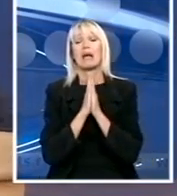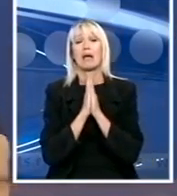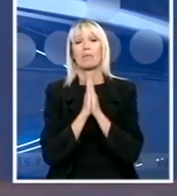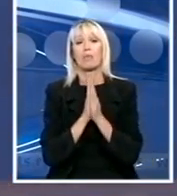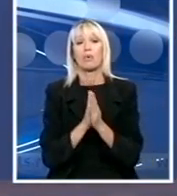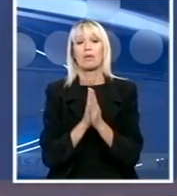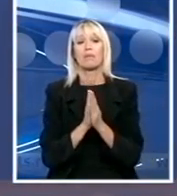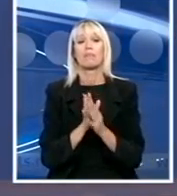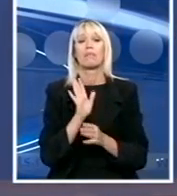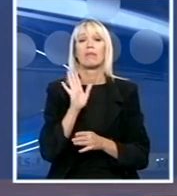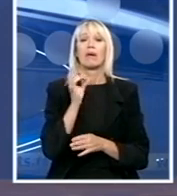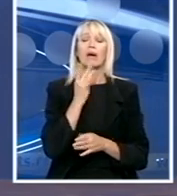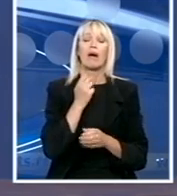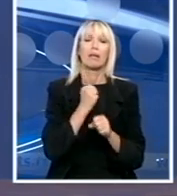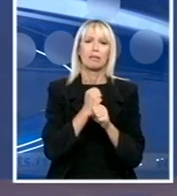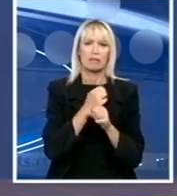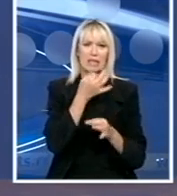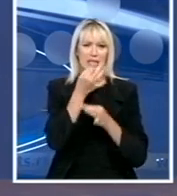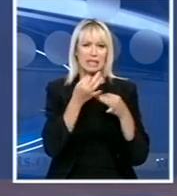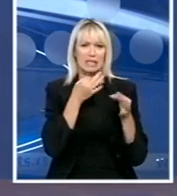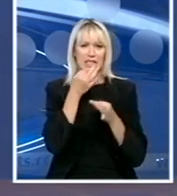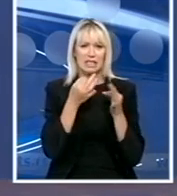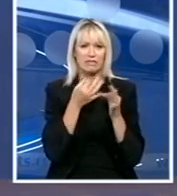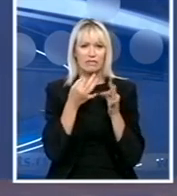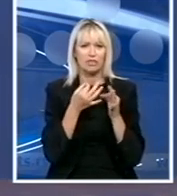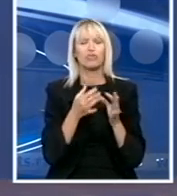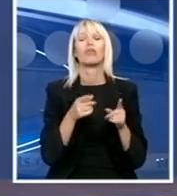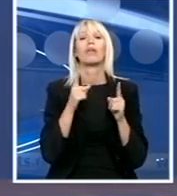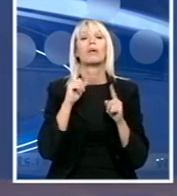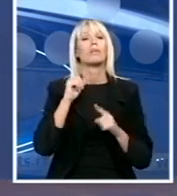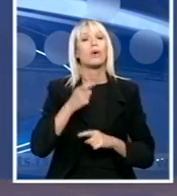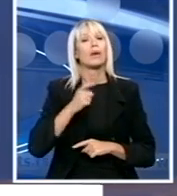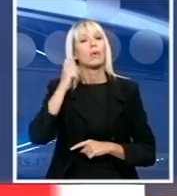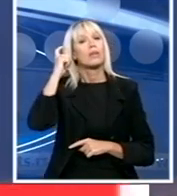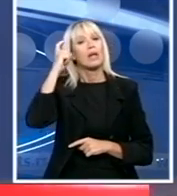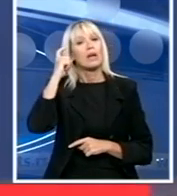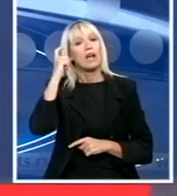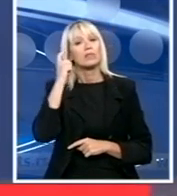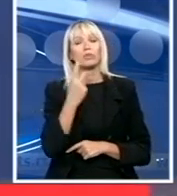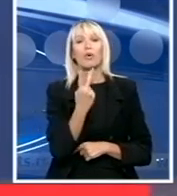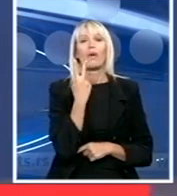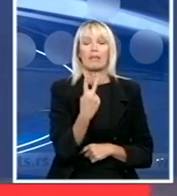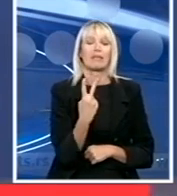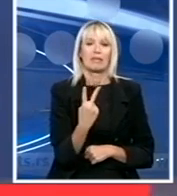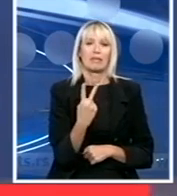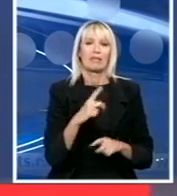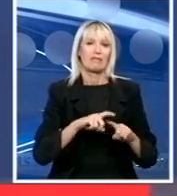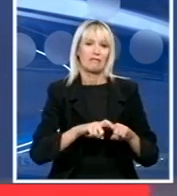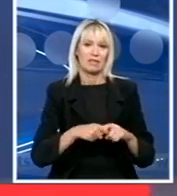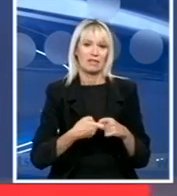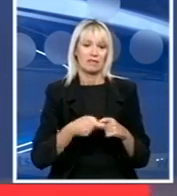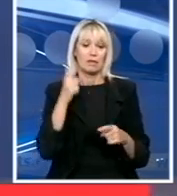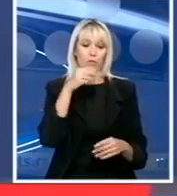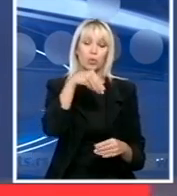svojim izveštajima, da moramo razmišljati o najmanje dva vrlo važna faktora. Jedan je unutar